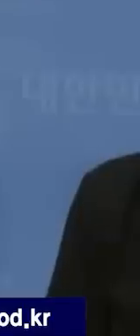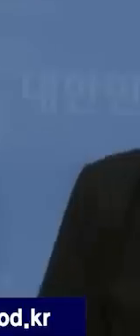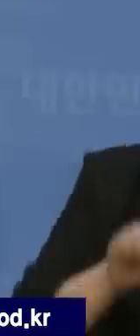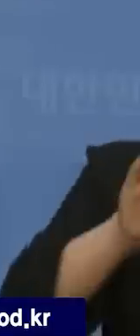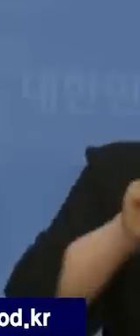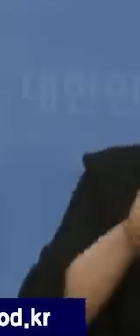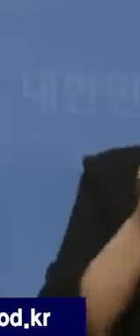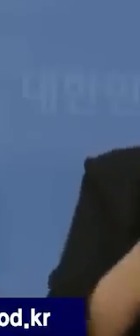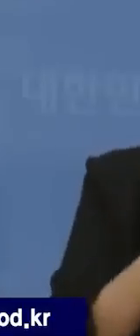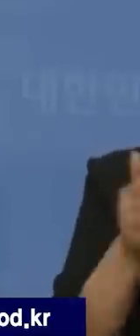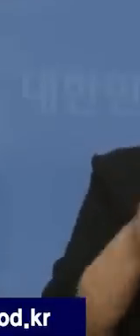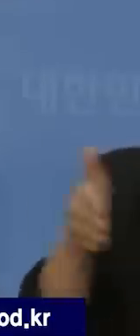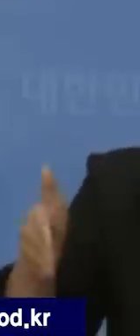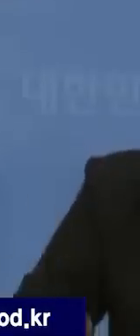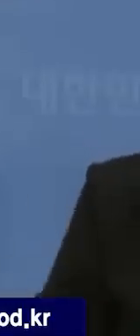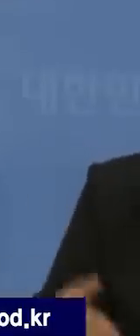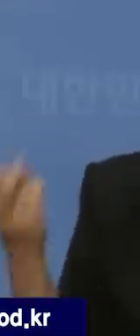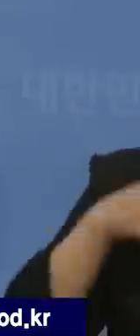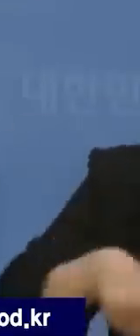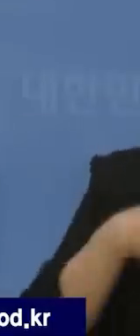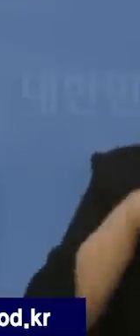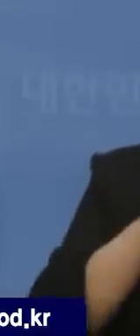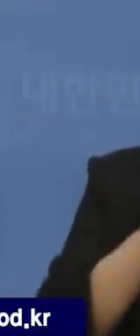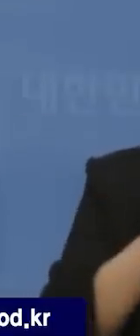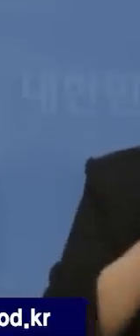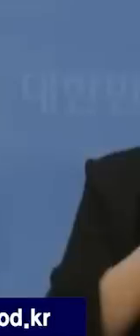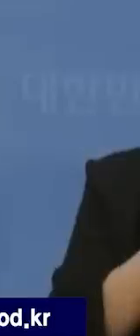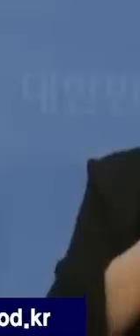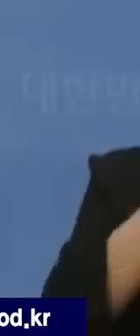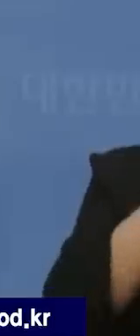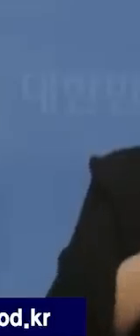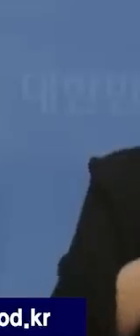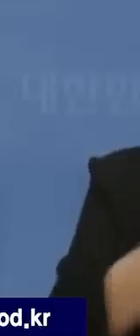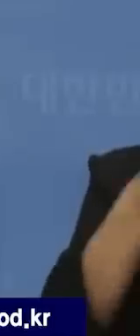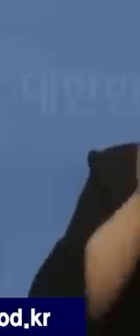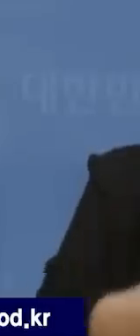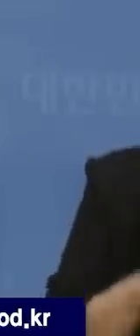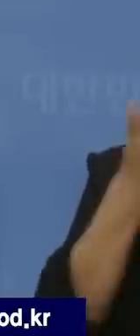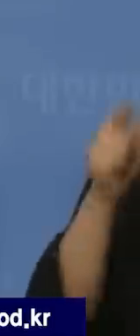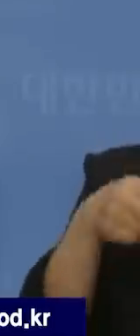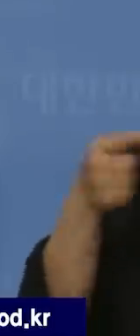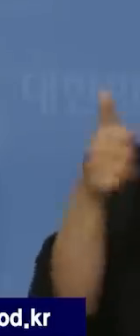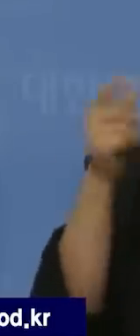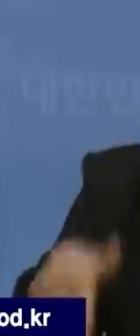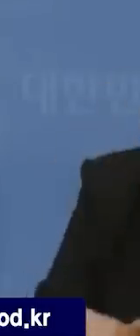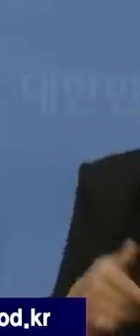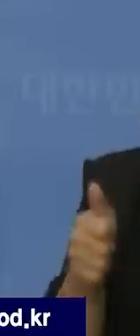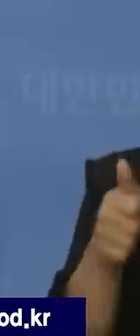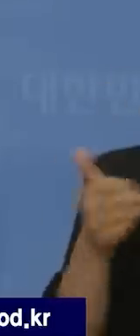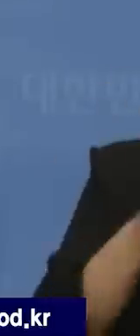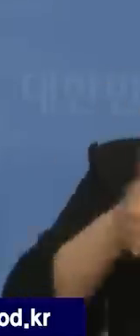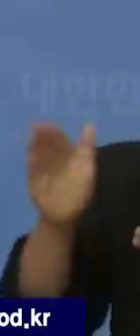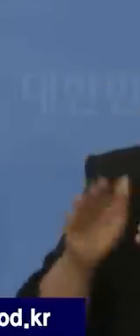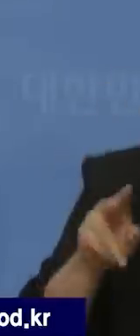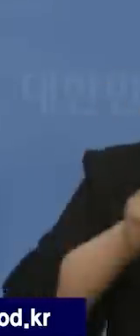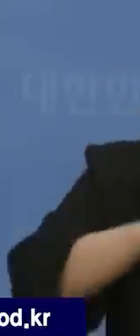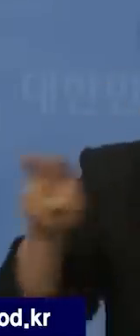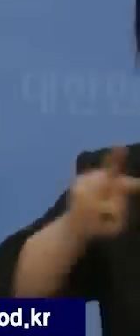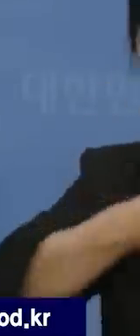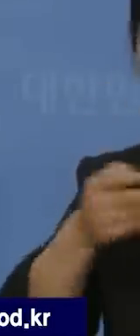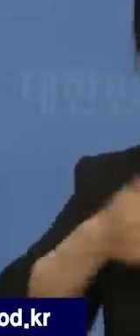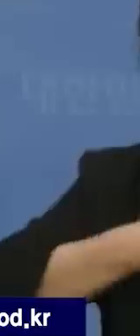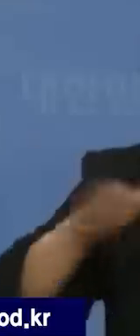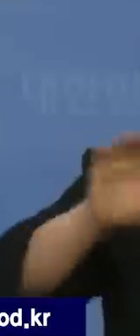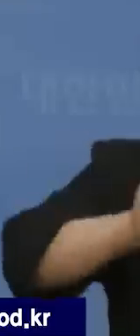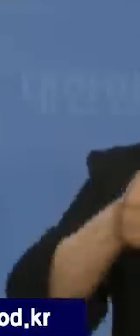방송의 중립과 독립을 내세워 한상혁 방통위원장을 내쫓고 그 자리에